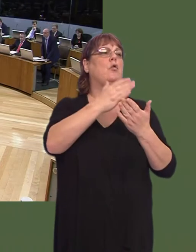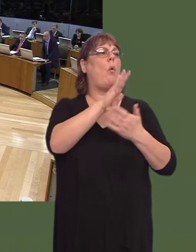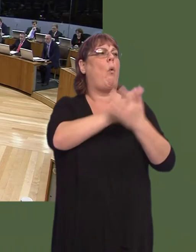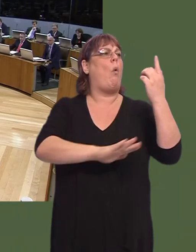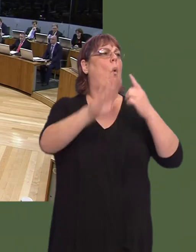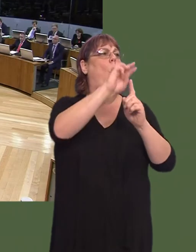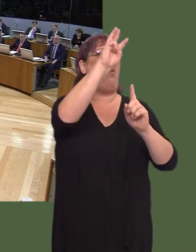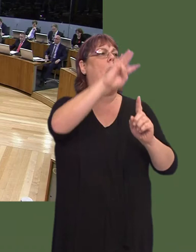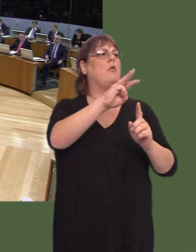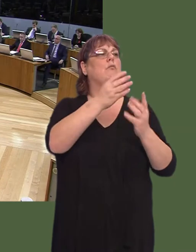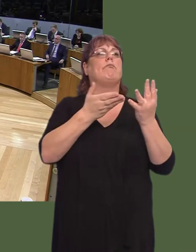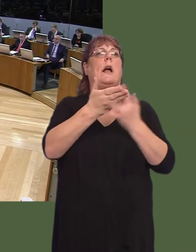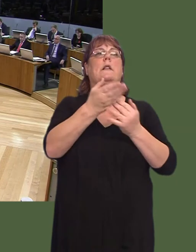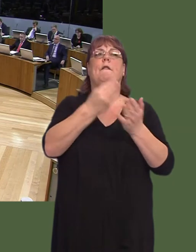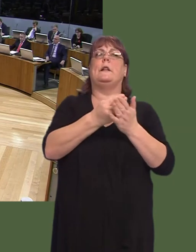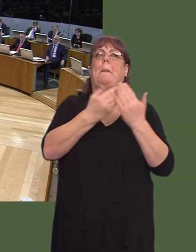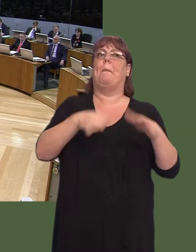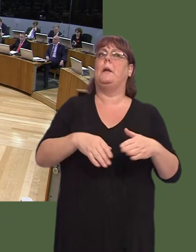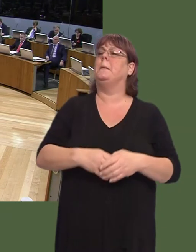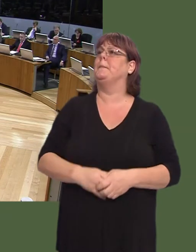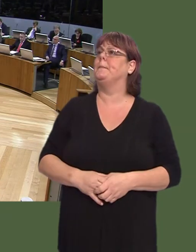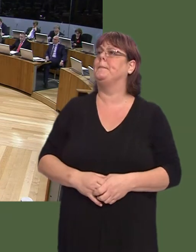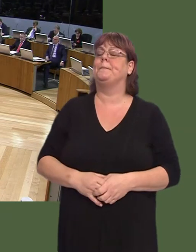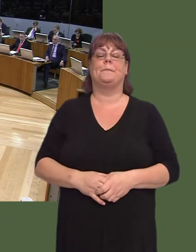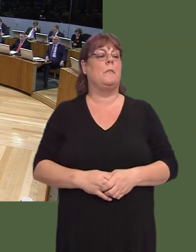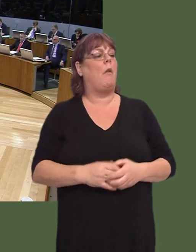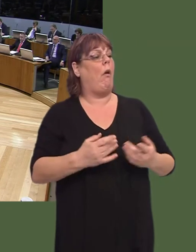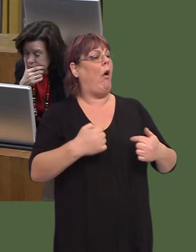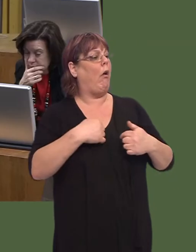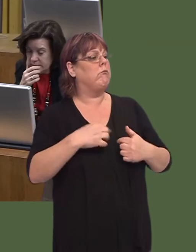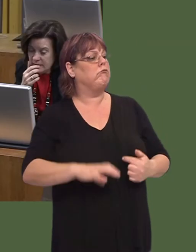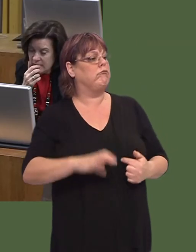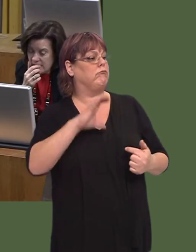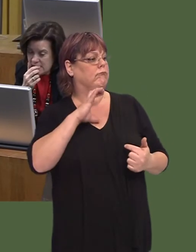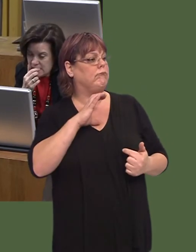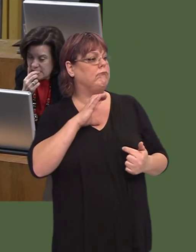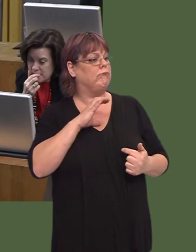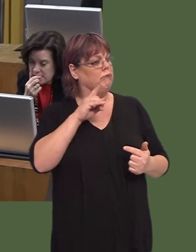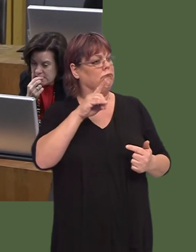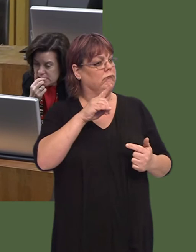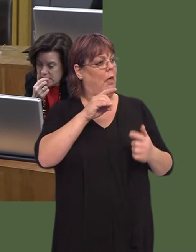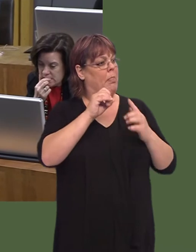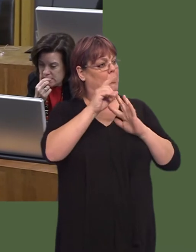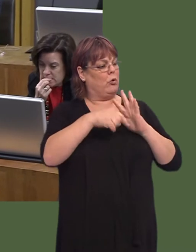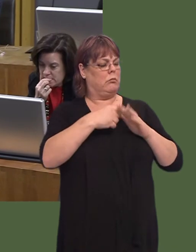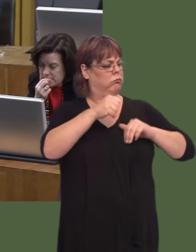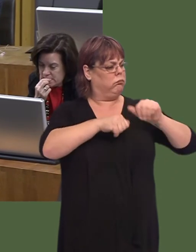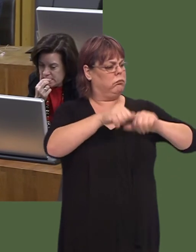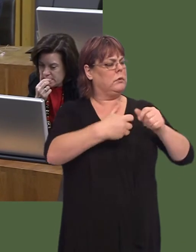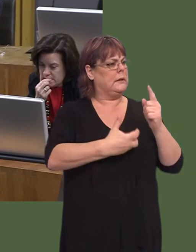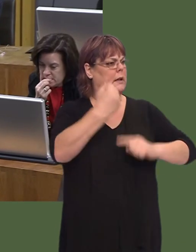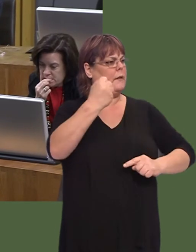arian yma. Ni'n ddeus iawn bod y cynllun wedi bod yn un llwyddiannus dros ben. Ni'n mwyn sicrhau wrth gofio'r ffaith